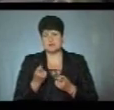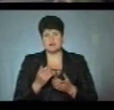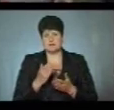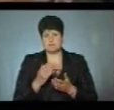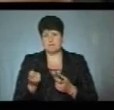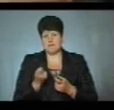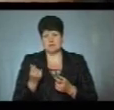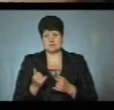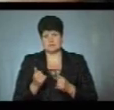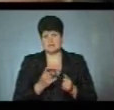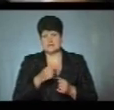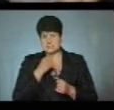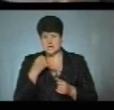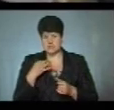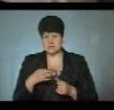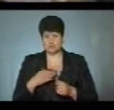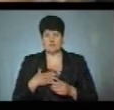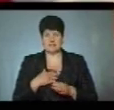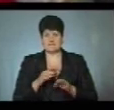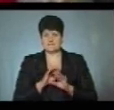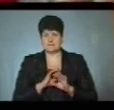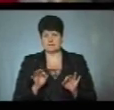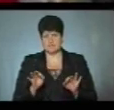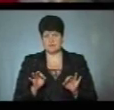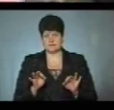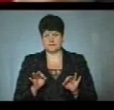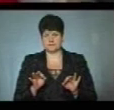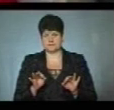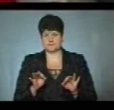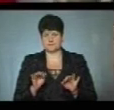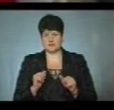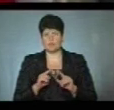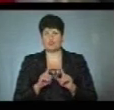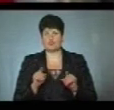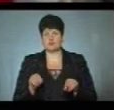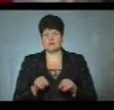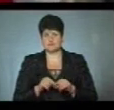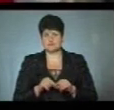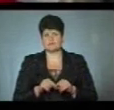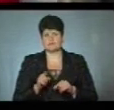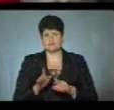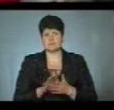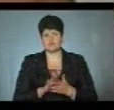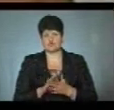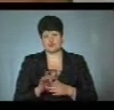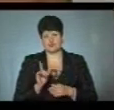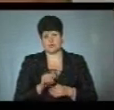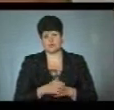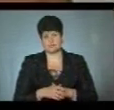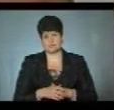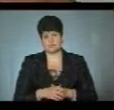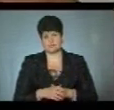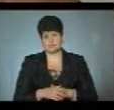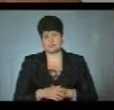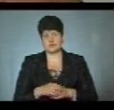і старший син в мене відмінник. І по цих даних вони так безкоштовно